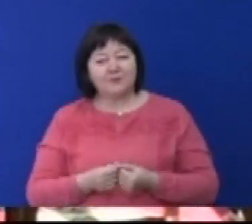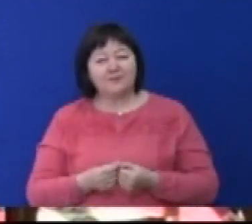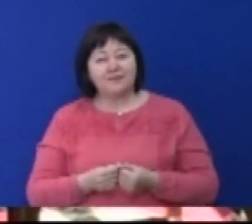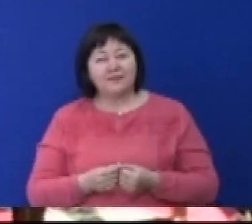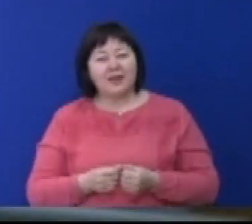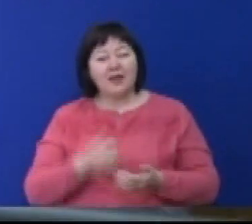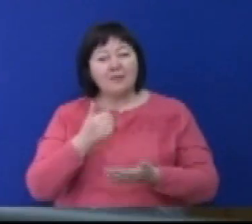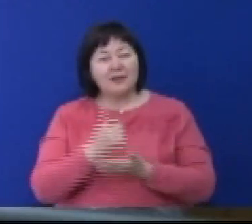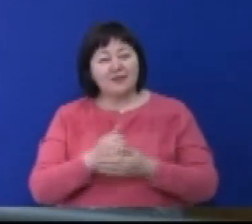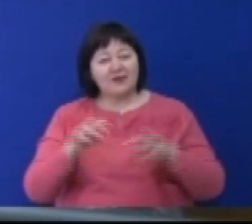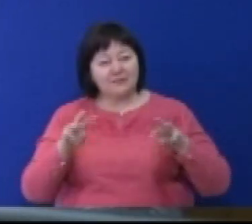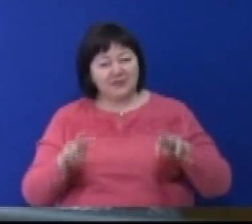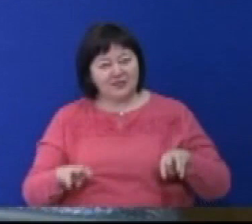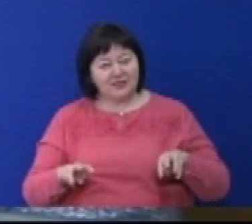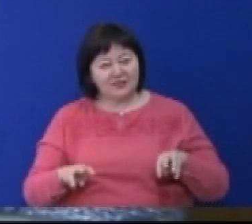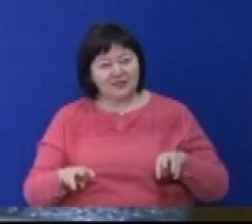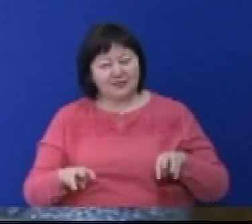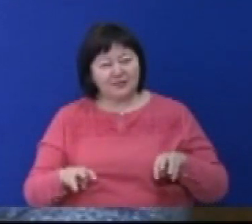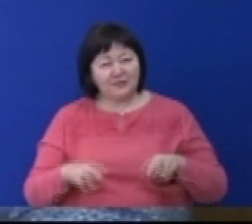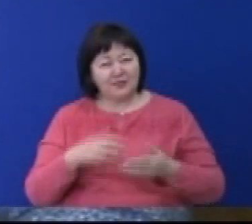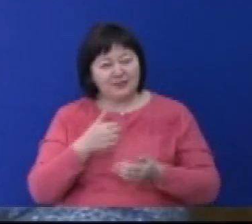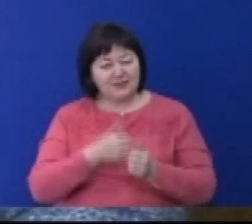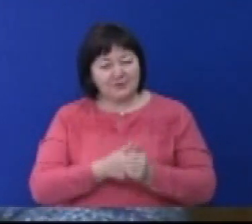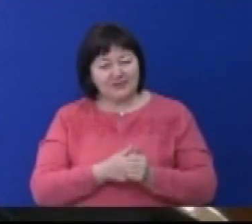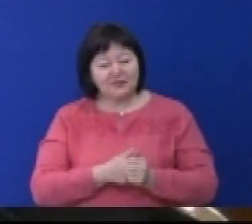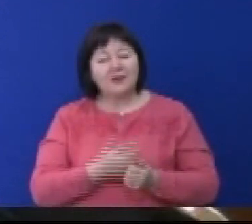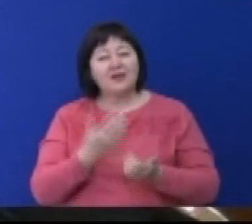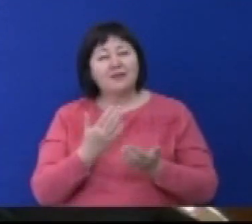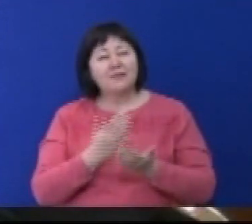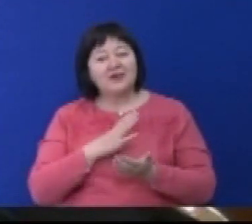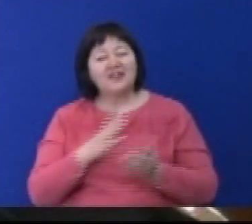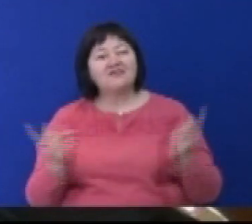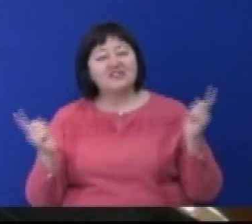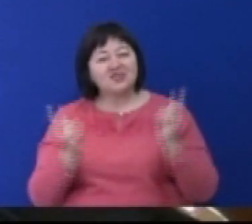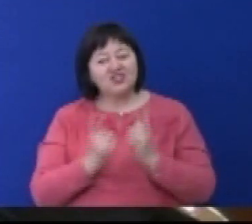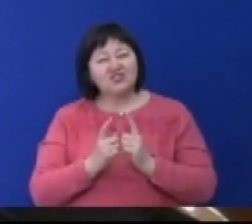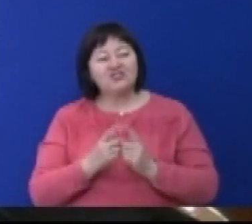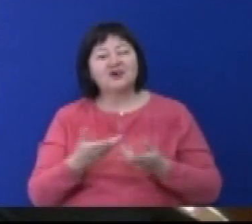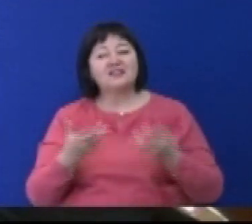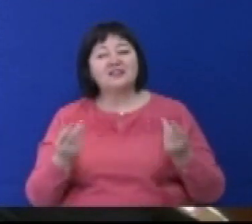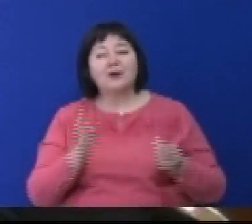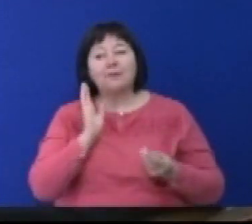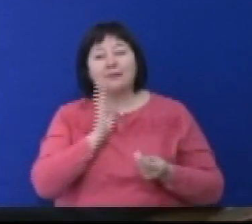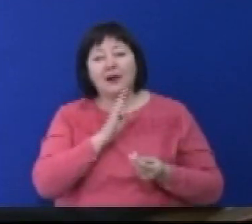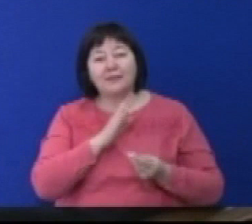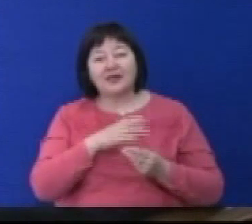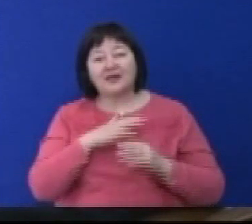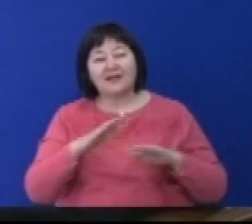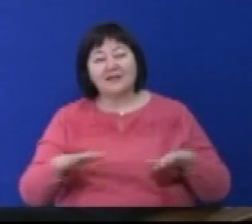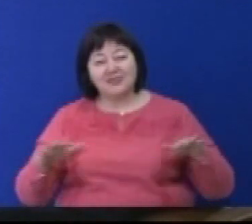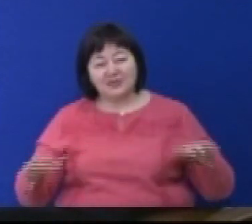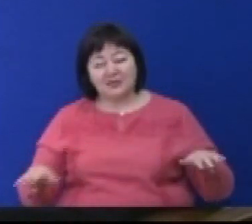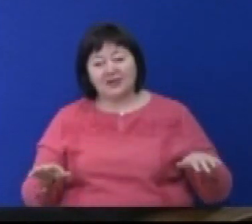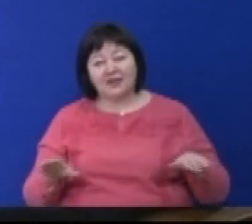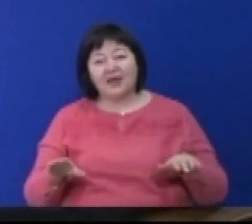Премьер-министр орынбасарының қабылдауында негізінен көппалалы аналар болды. Оларды толғандырған басты мәселелердің бірі баспана. Қабылдауға келген